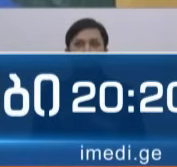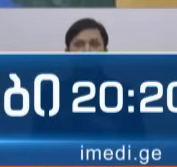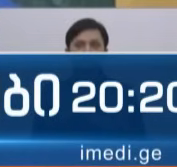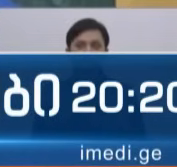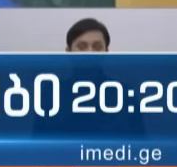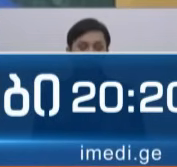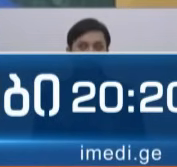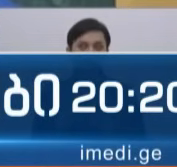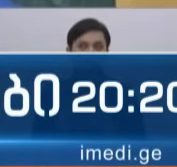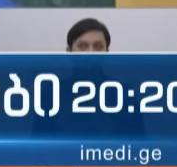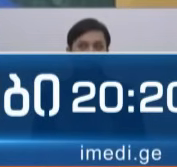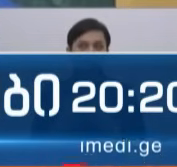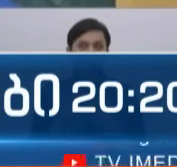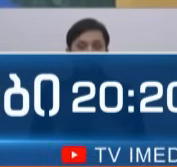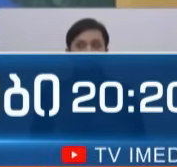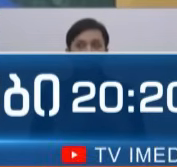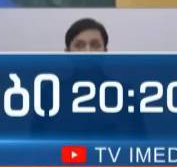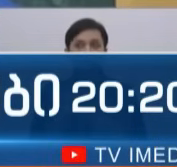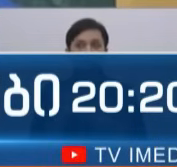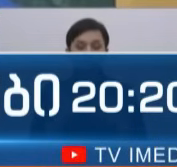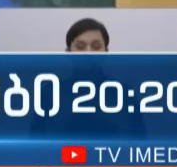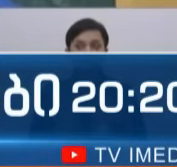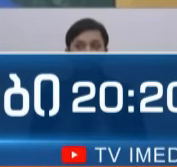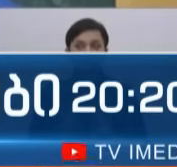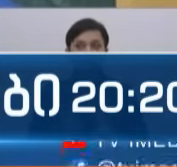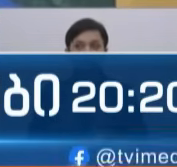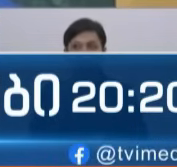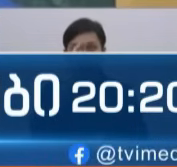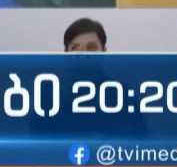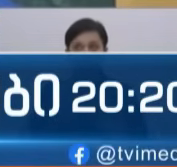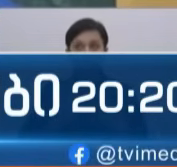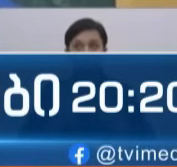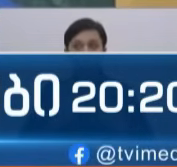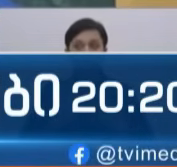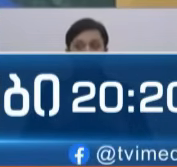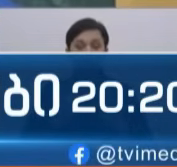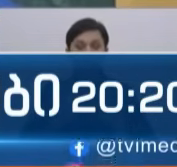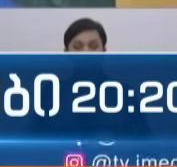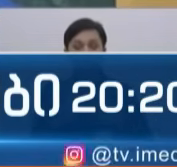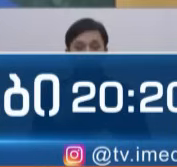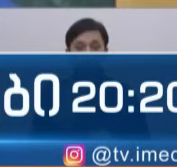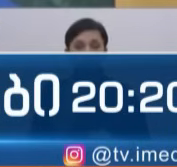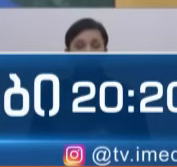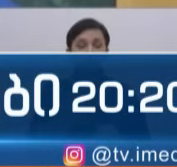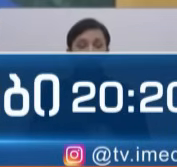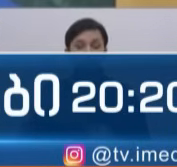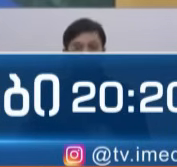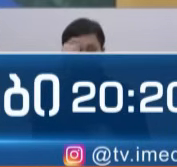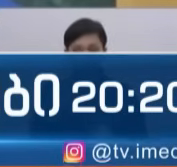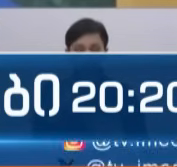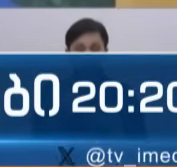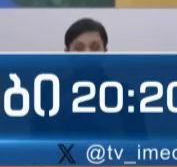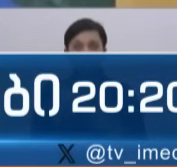მოყვანილი შესაბამისობაში თანამედროვე სტანდარტებთან. Სახელმწიფო უნივერსიტეტებში სტუდენტებს სასწავლო სტანდარტის განათლების მიღებისა